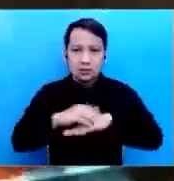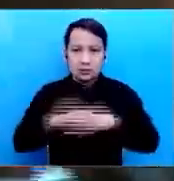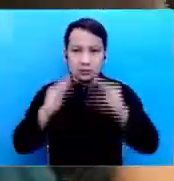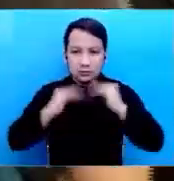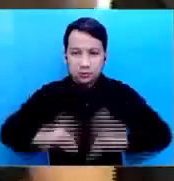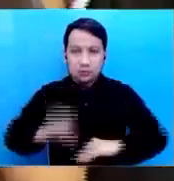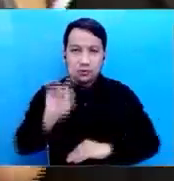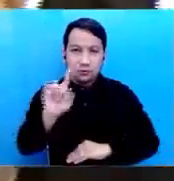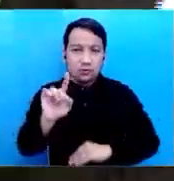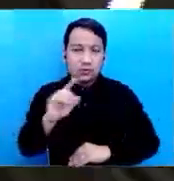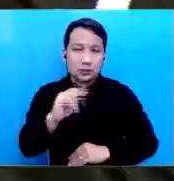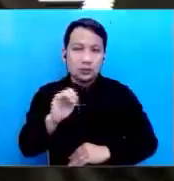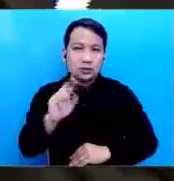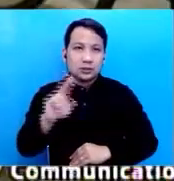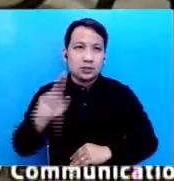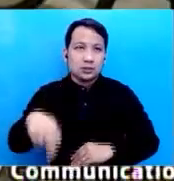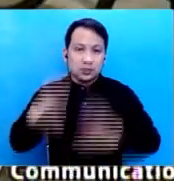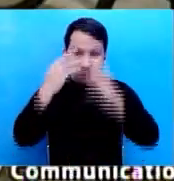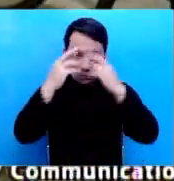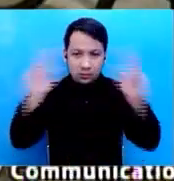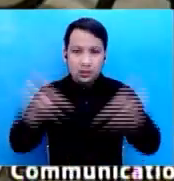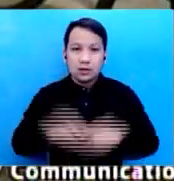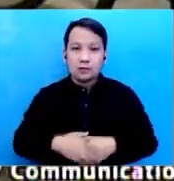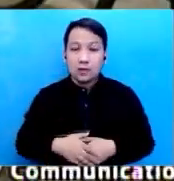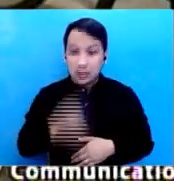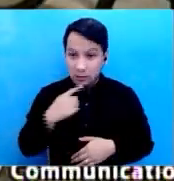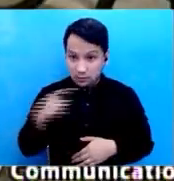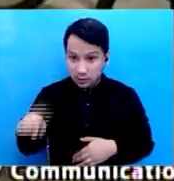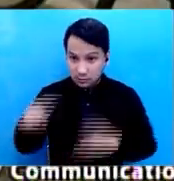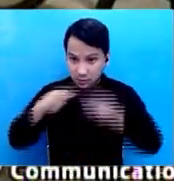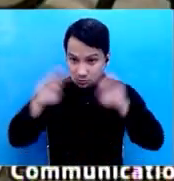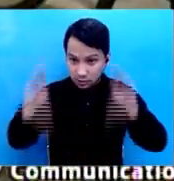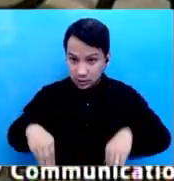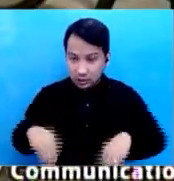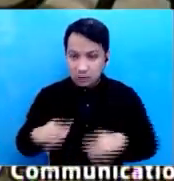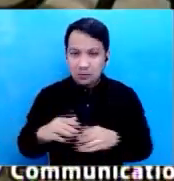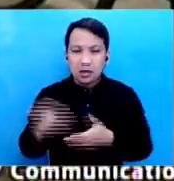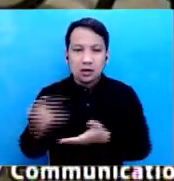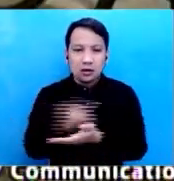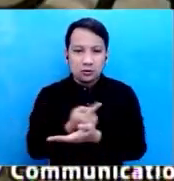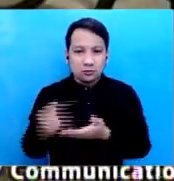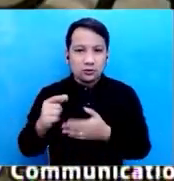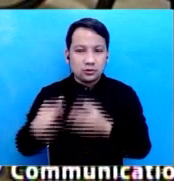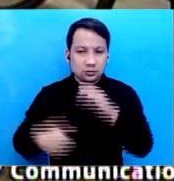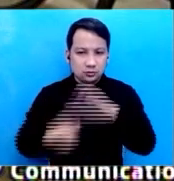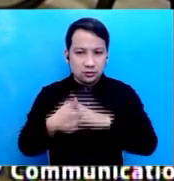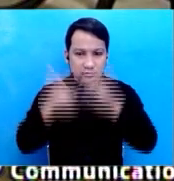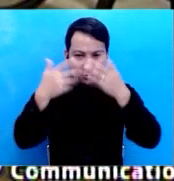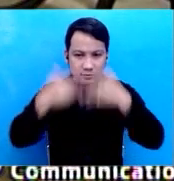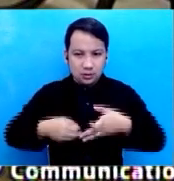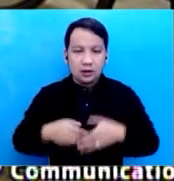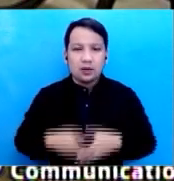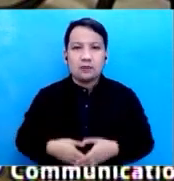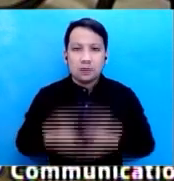recommendation ng Metro Manila Mayors. Pero sabi ng Malacanang, baka sa weekend pa ilabas ang desisyon.